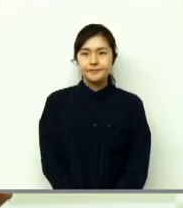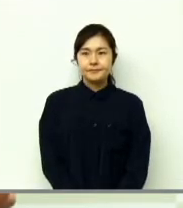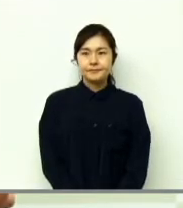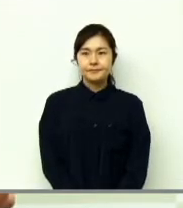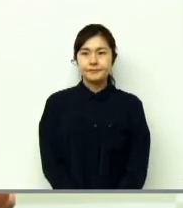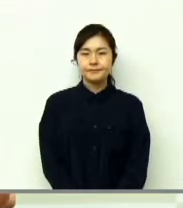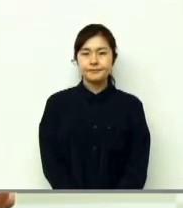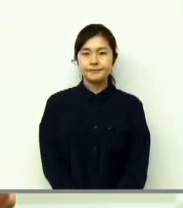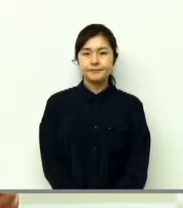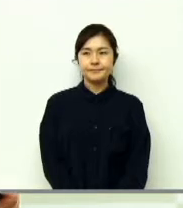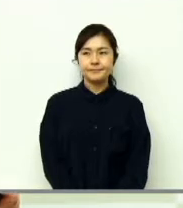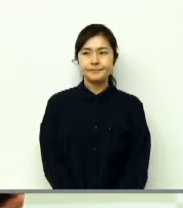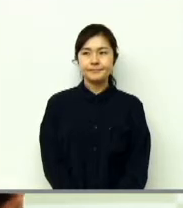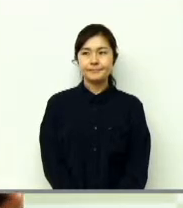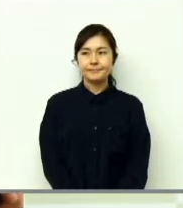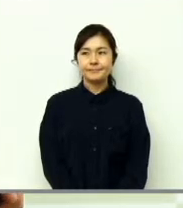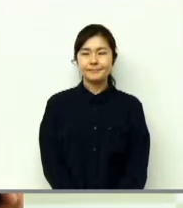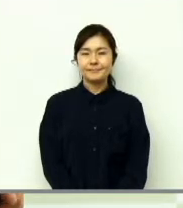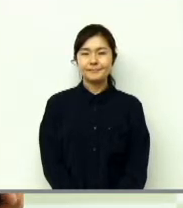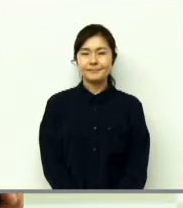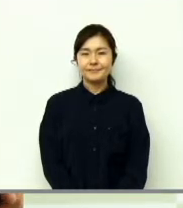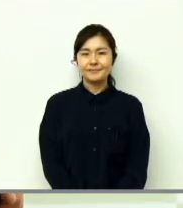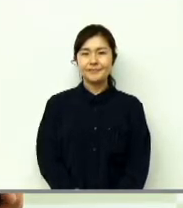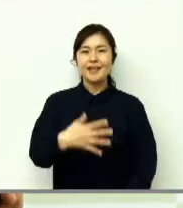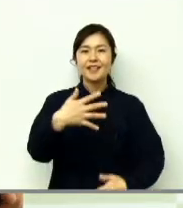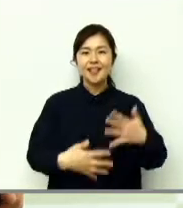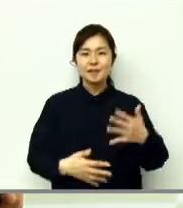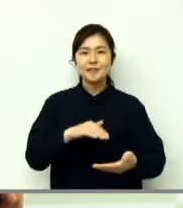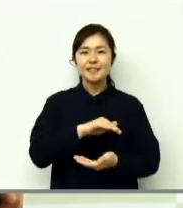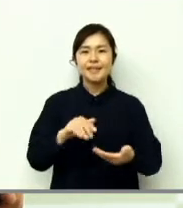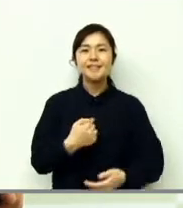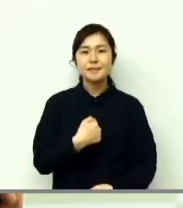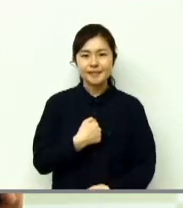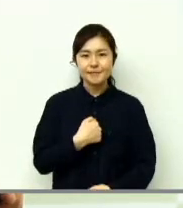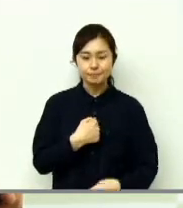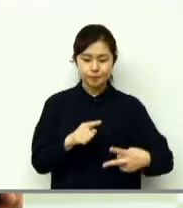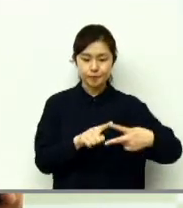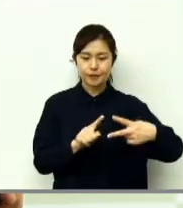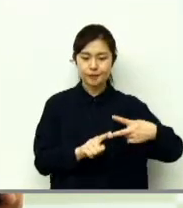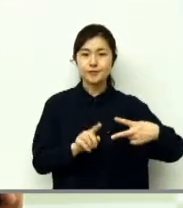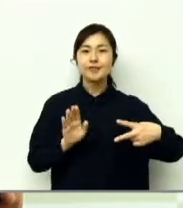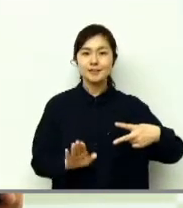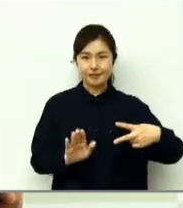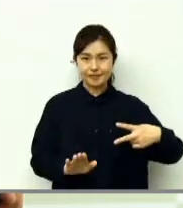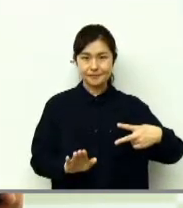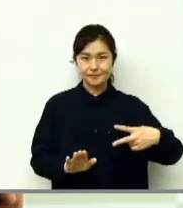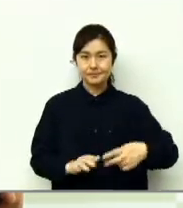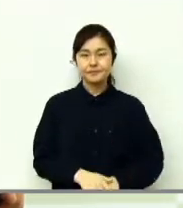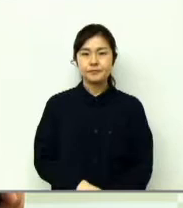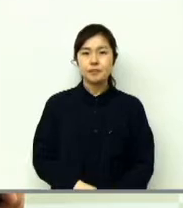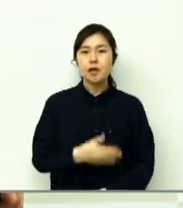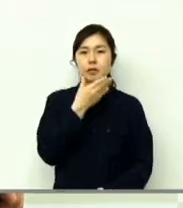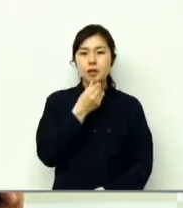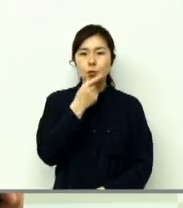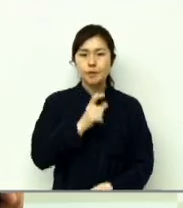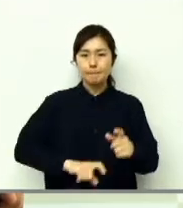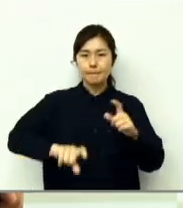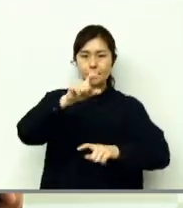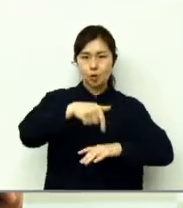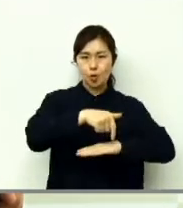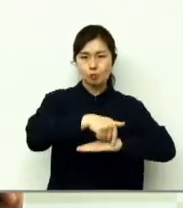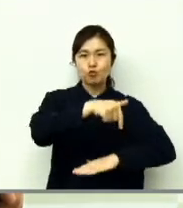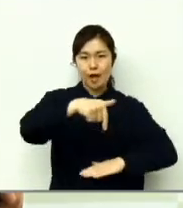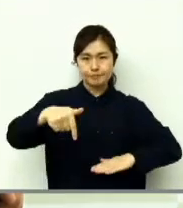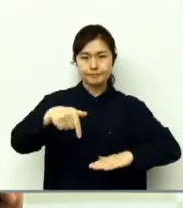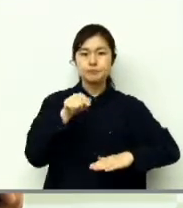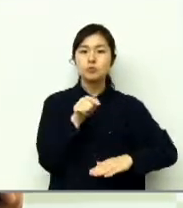はい、すみません、テレビ埼玉の大崎と申します。はい、2点ほどあるんですけれども、はい、幸せ倍増プランの方なんですが、はい、先